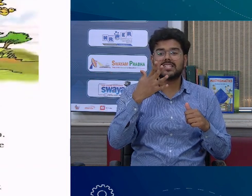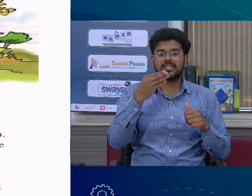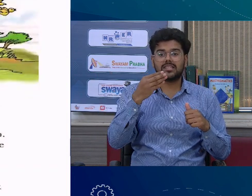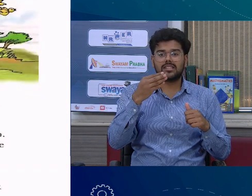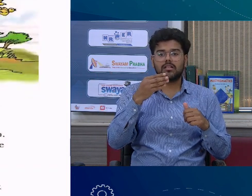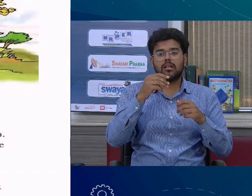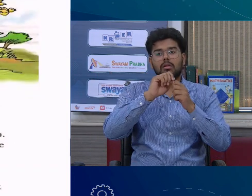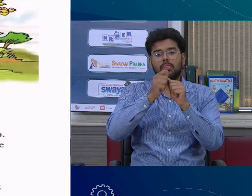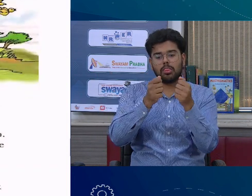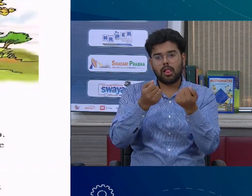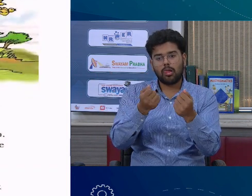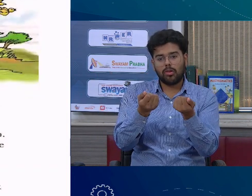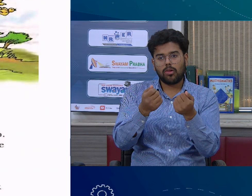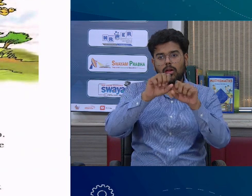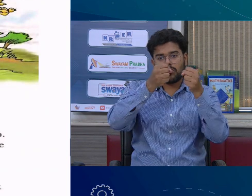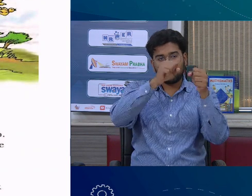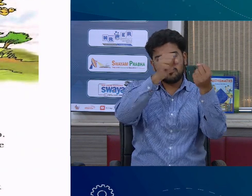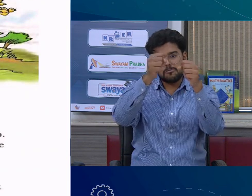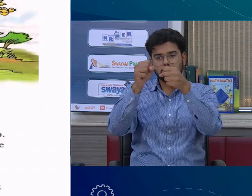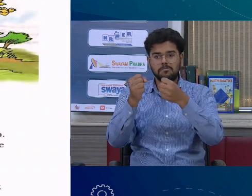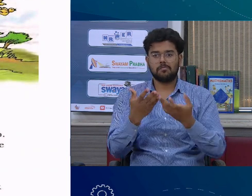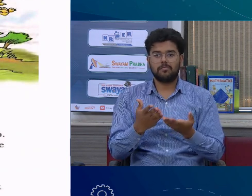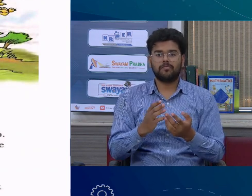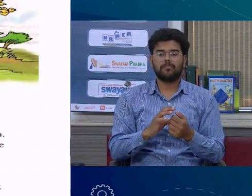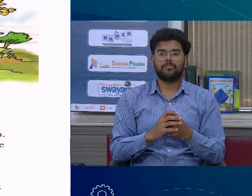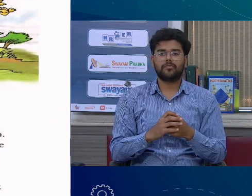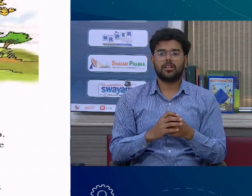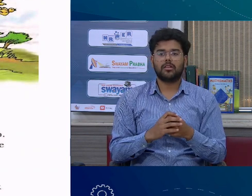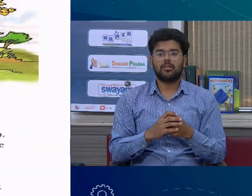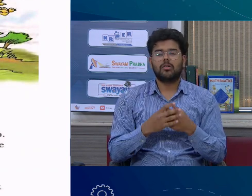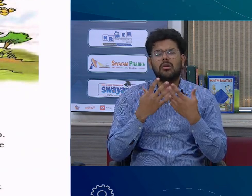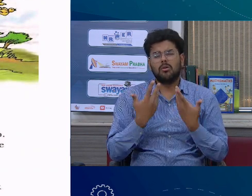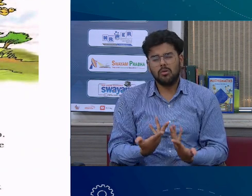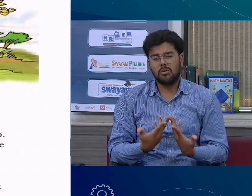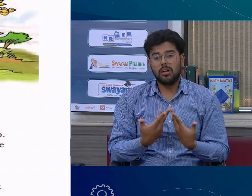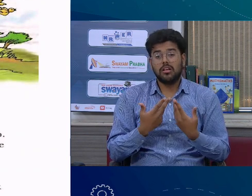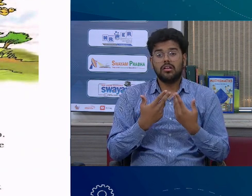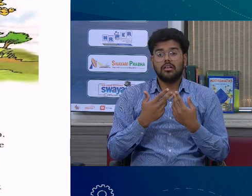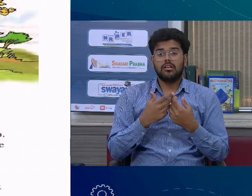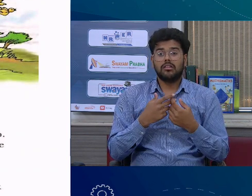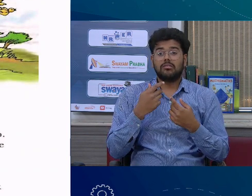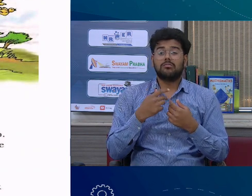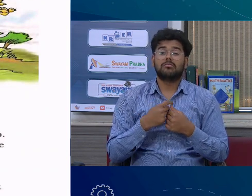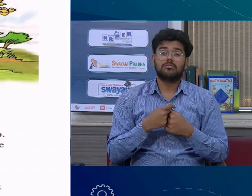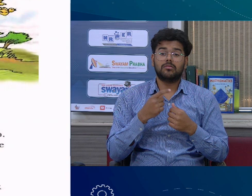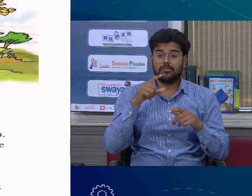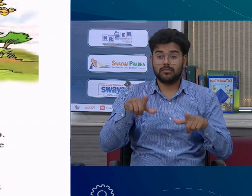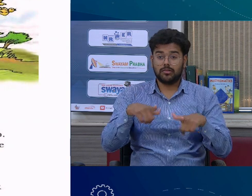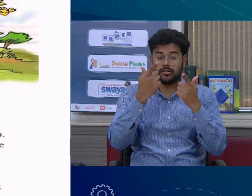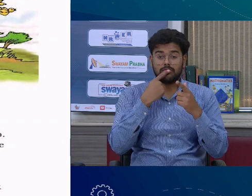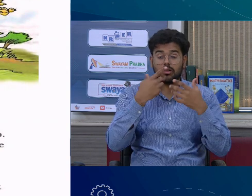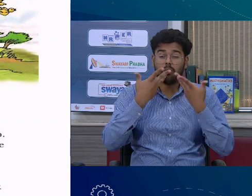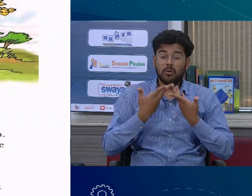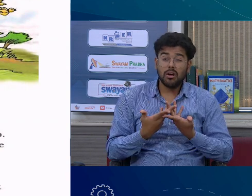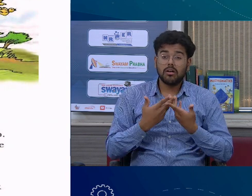थे, सारे टूट गए. Oh dear, said the fir tree. I